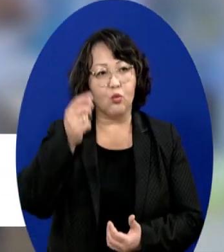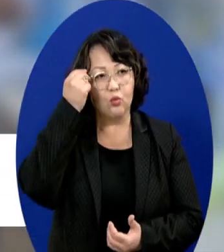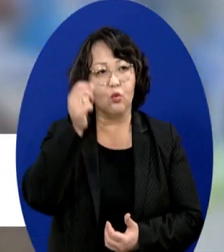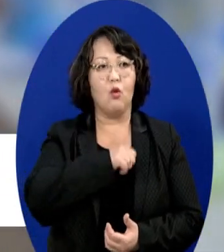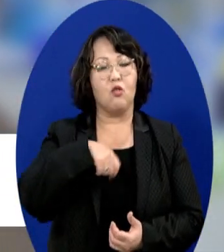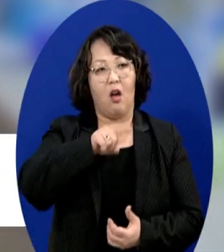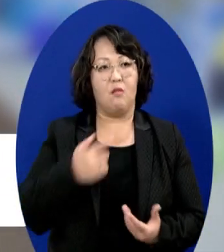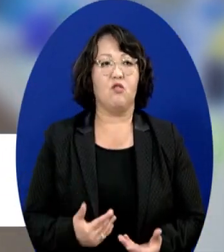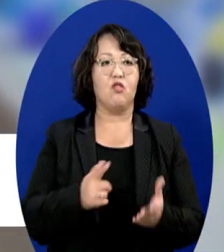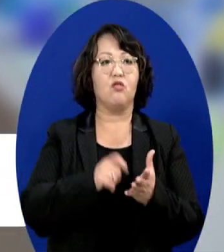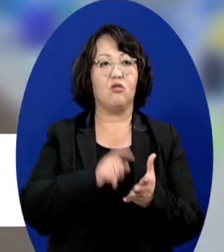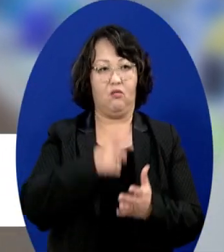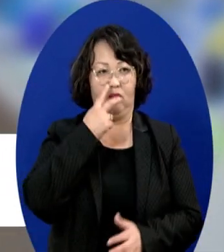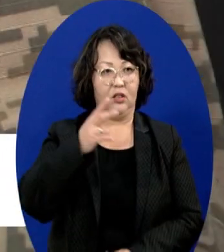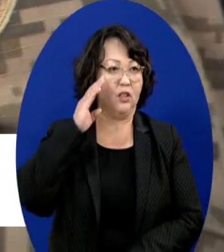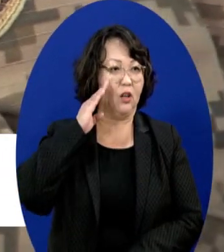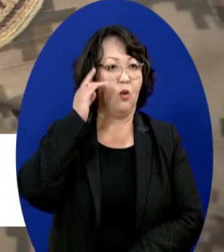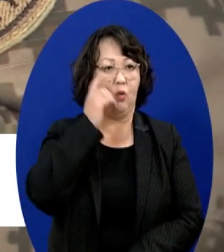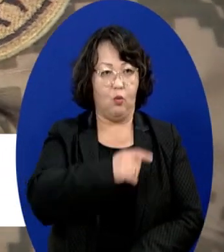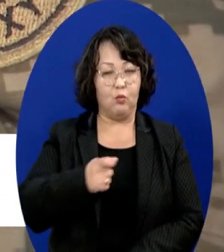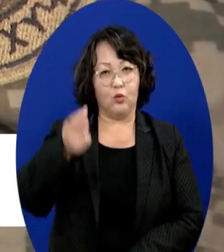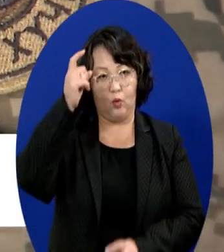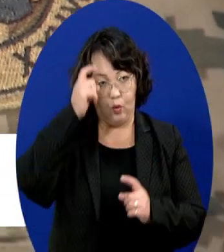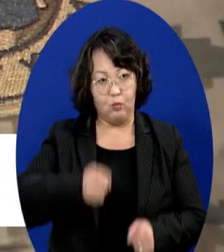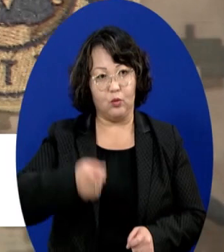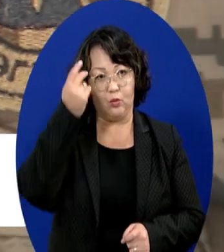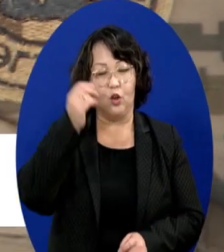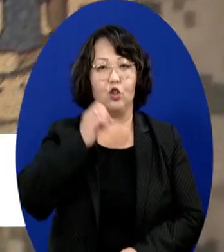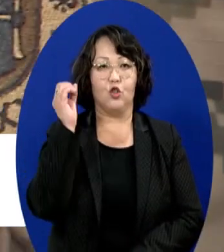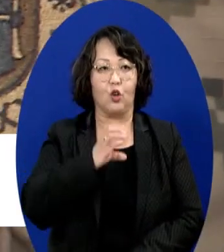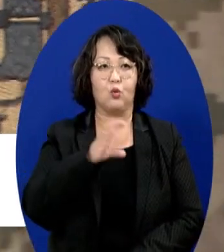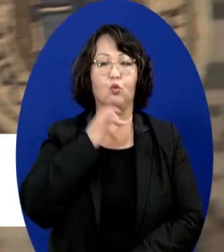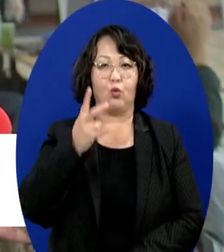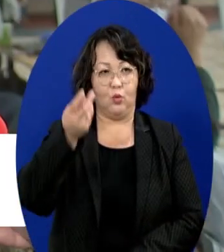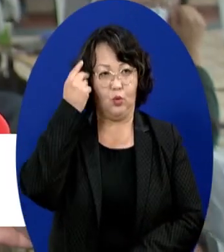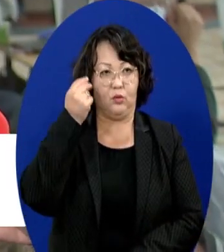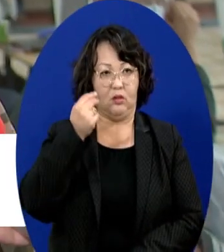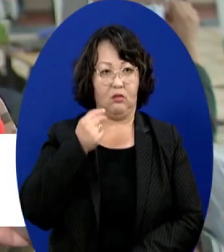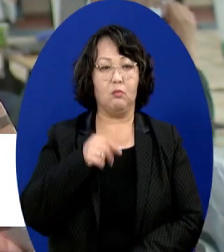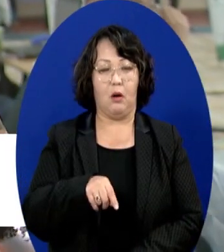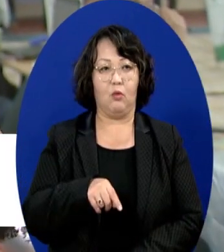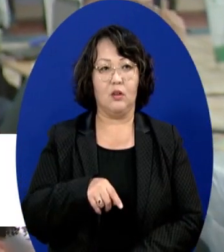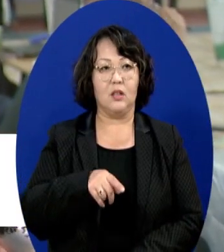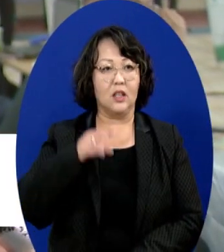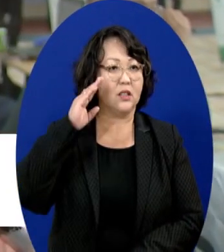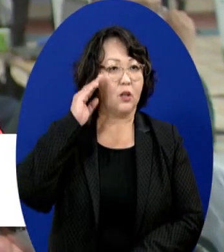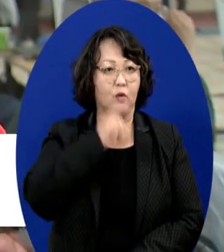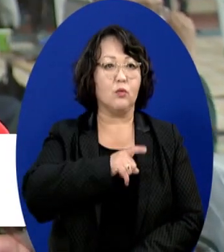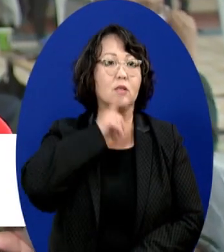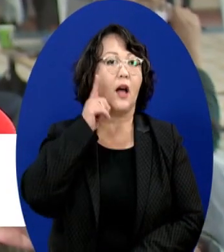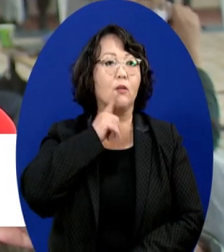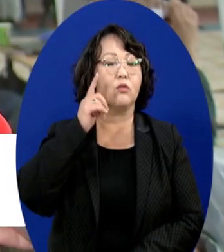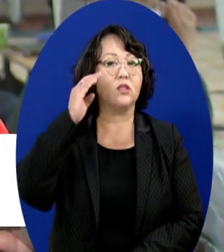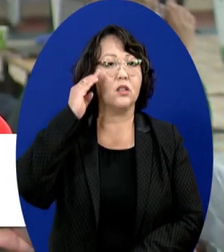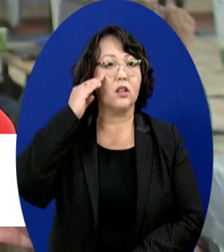хэлж байсан юм а. Цэрэг бол хүнийг хүмүүжүүлдэг, ёс суртахуунд сургадаг алба юм а. За цэргийн залуучууд одоо цэргийн алба хааснараа